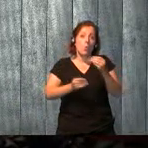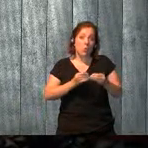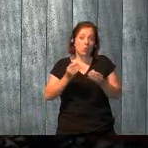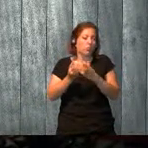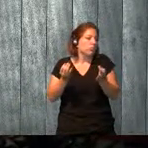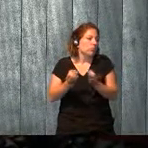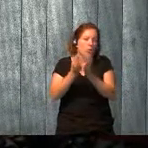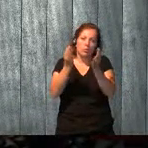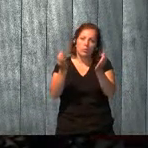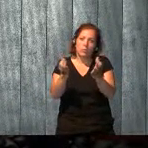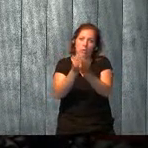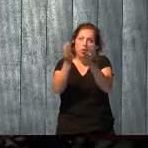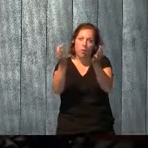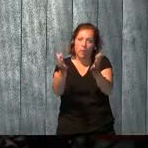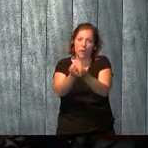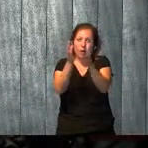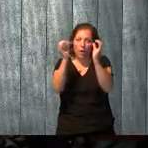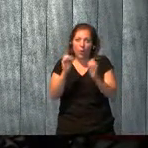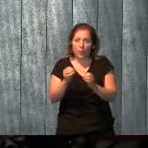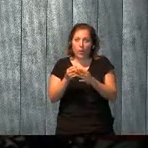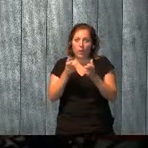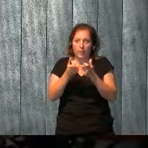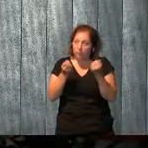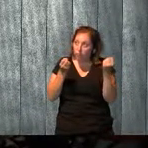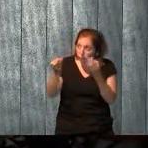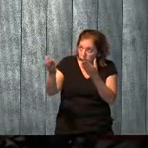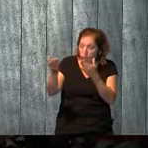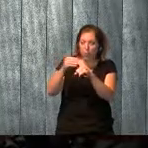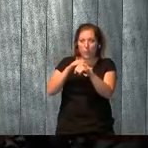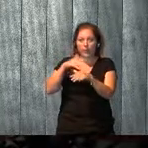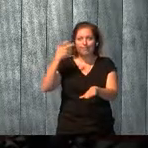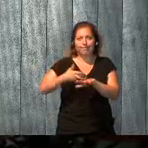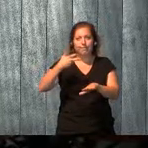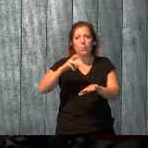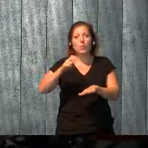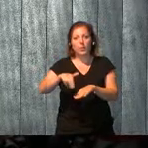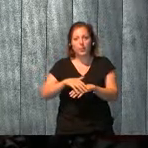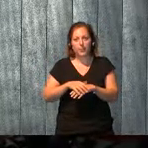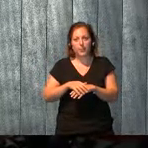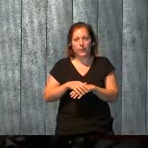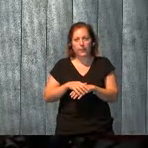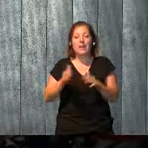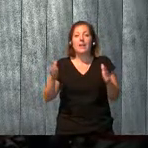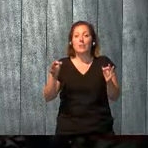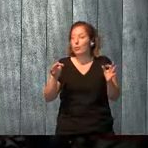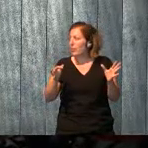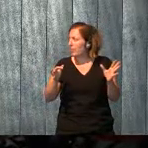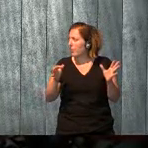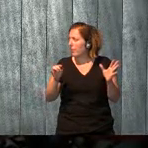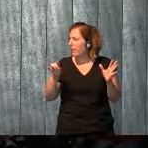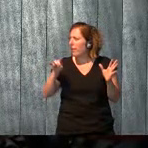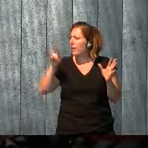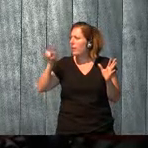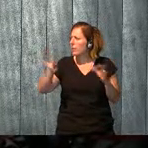temps en temps, parfois, pousser les pouvoirs à avoir des politiques dures et à ce sujet, je voudrais poser une question à